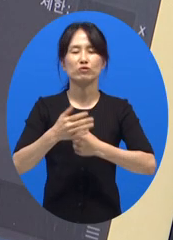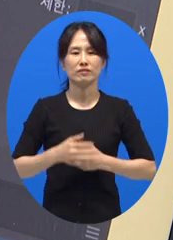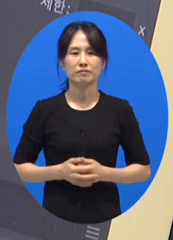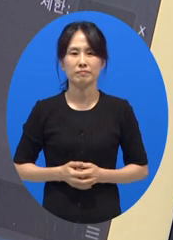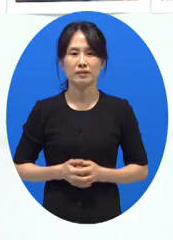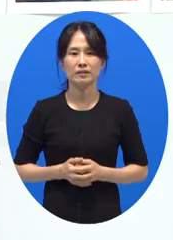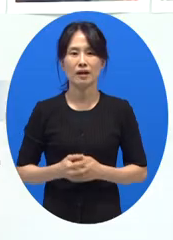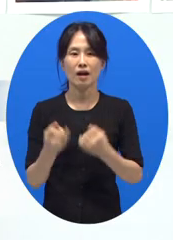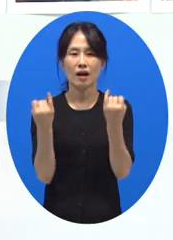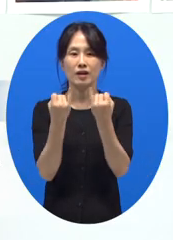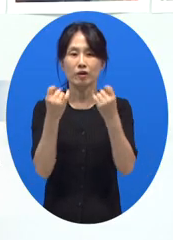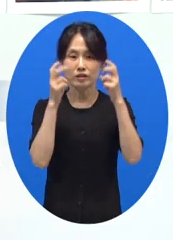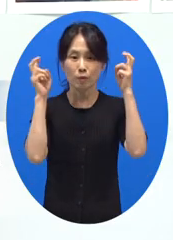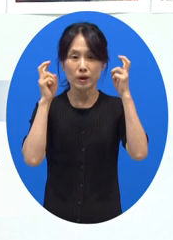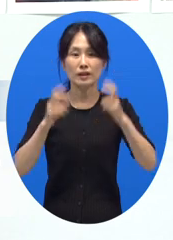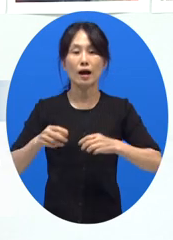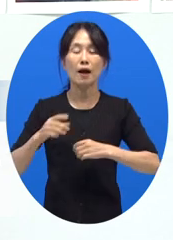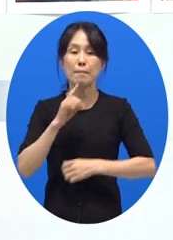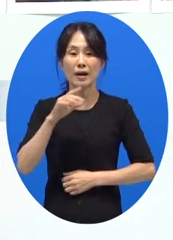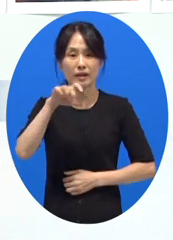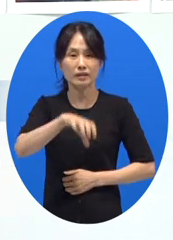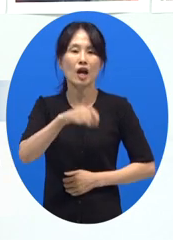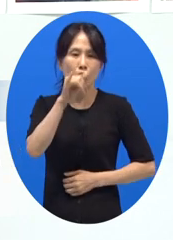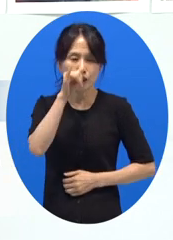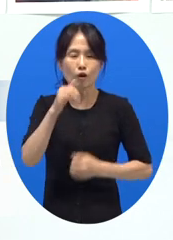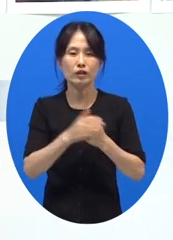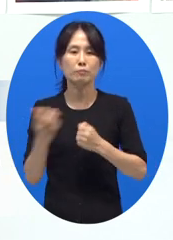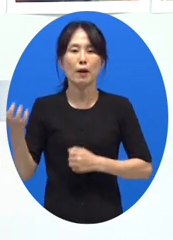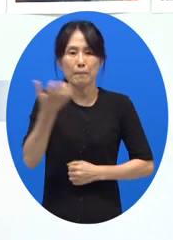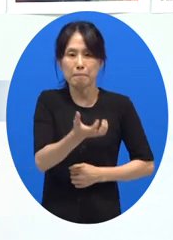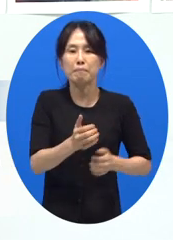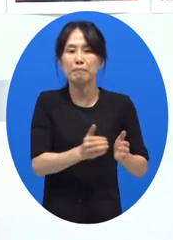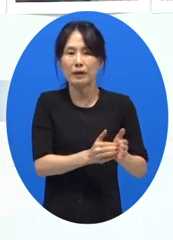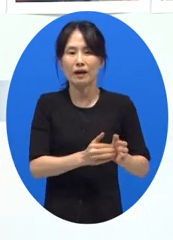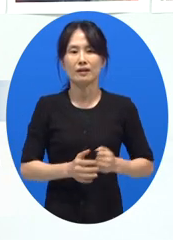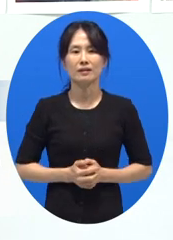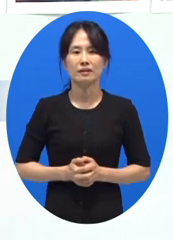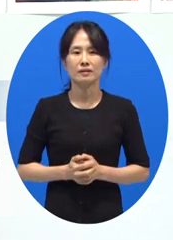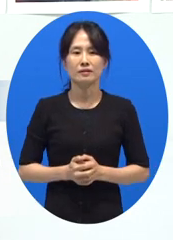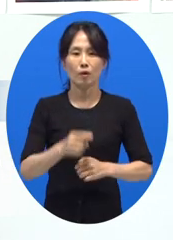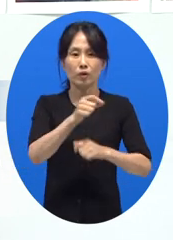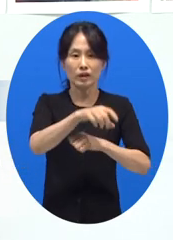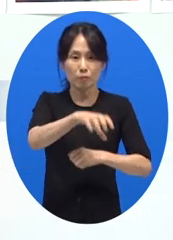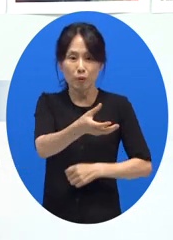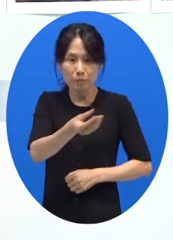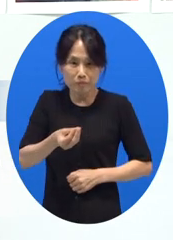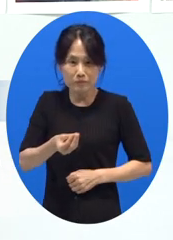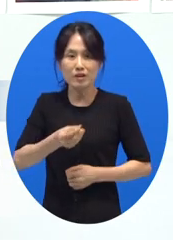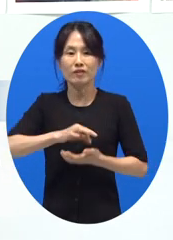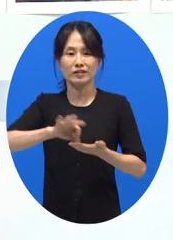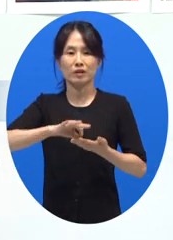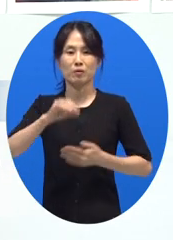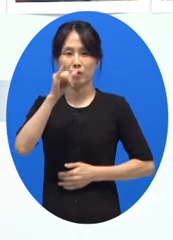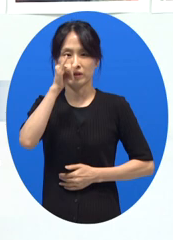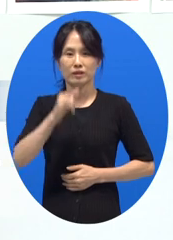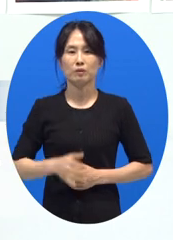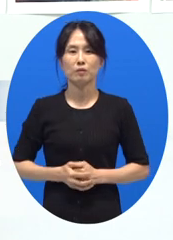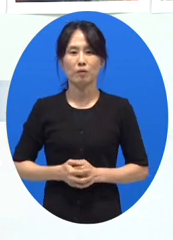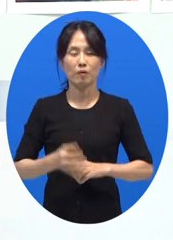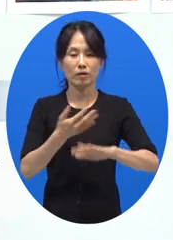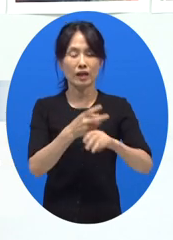때문입니다. 또 여성 기업들만 입주해 계시다는 얘기를 듣고 저희가 이쪽에 들어오게 됐고요. 사무 공간을 제공을 받고 또